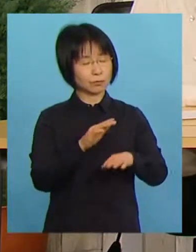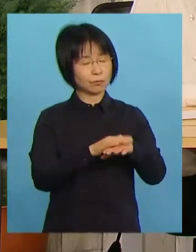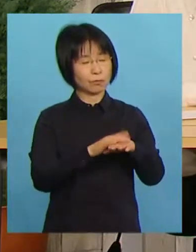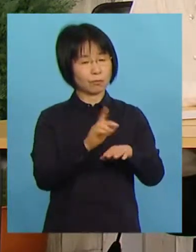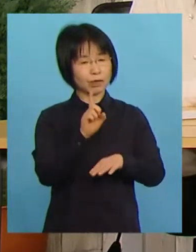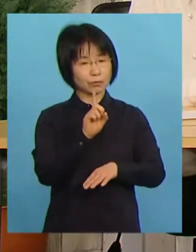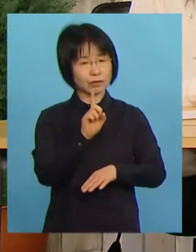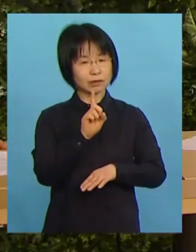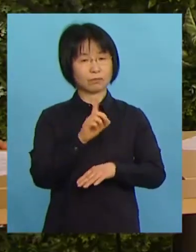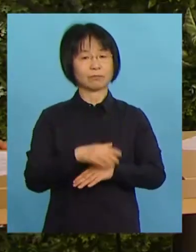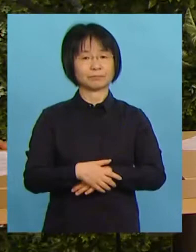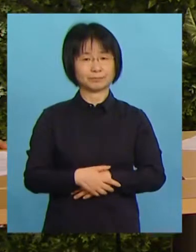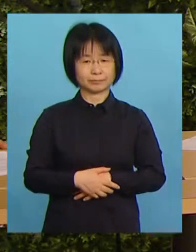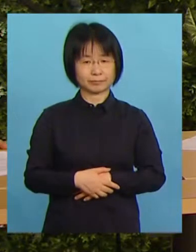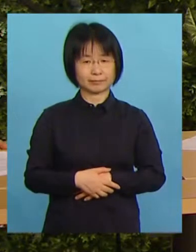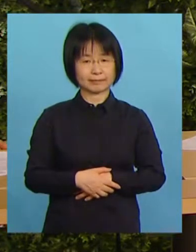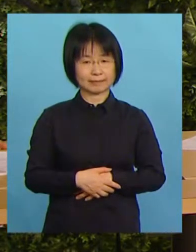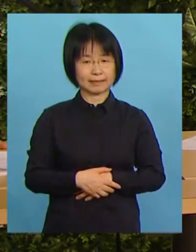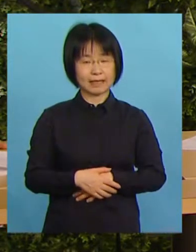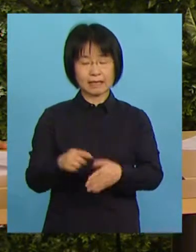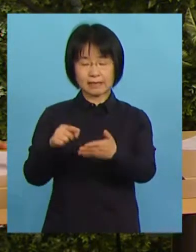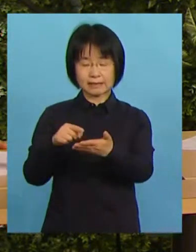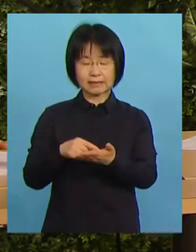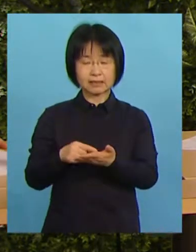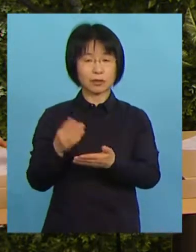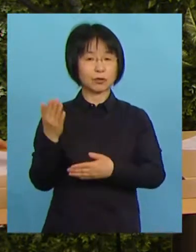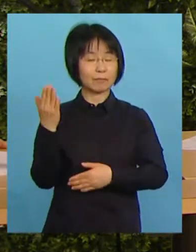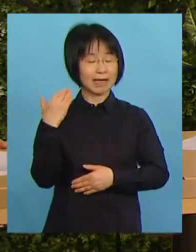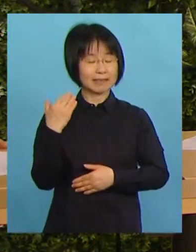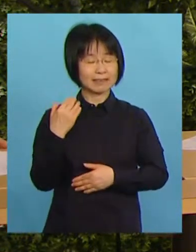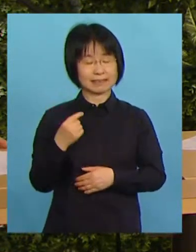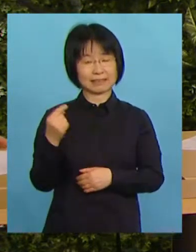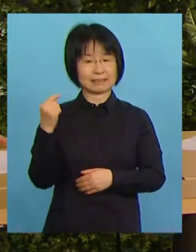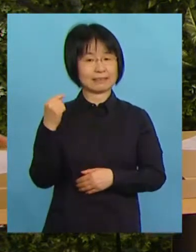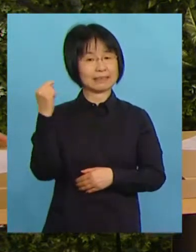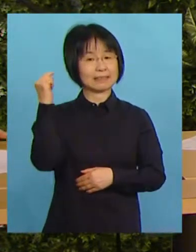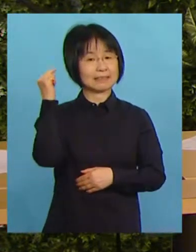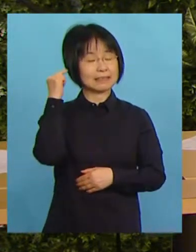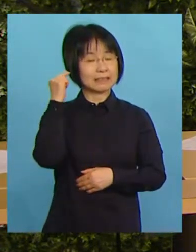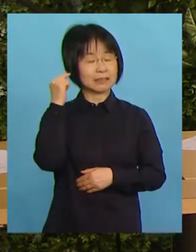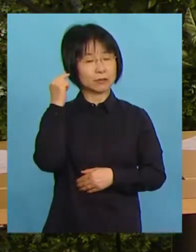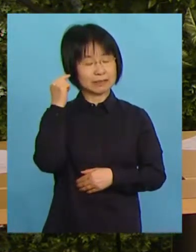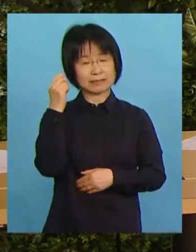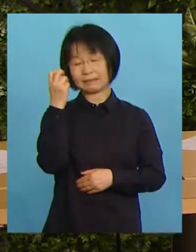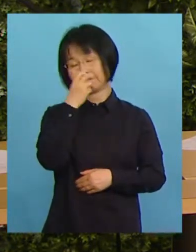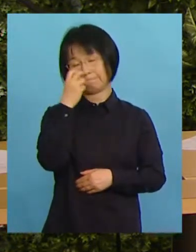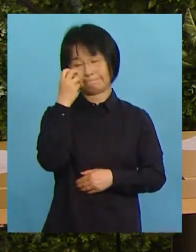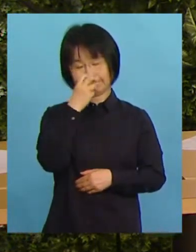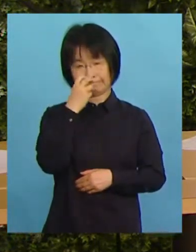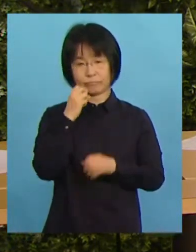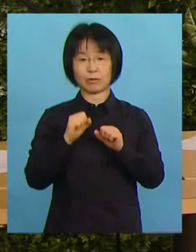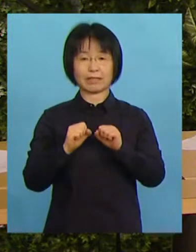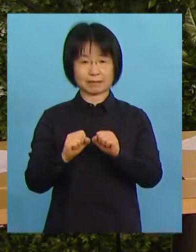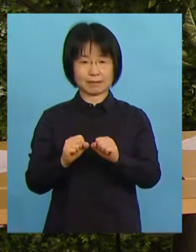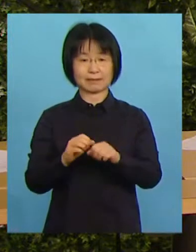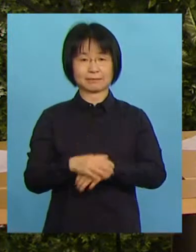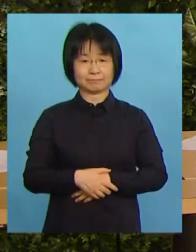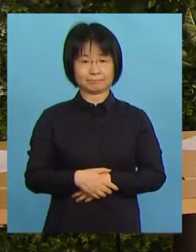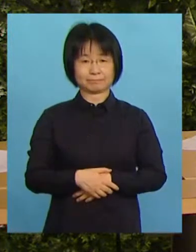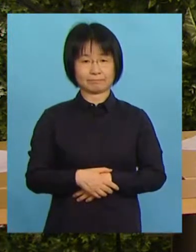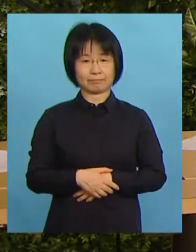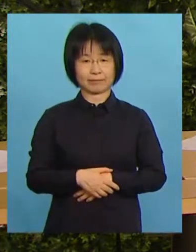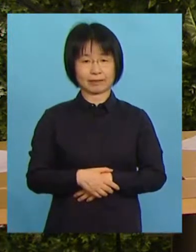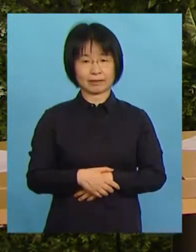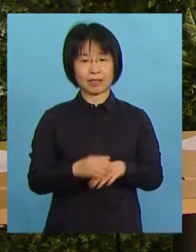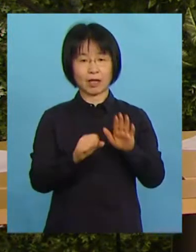んでしょうか。 はい、申請をしていただく前に活動内容の事前聞き取りをしています。 はい、 高齢者の生き